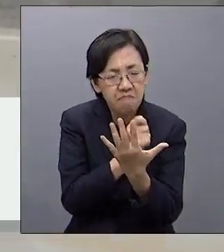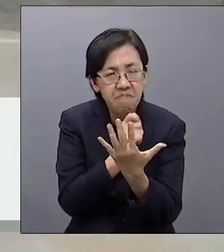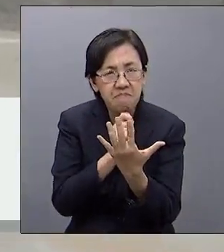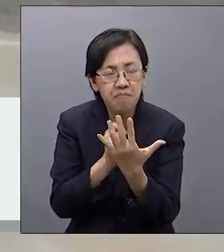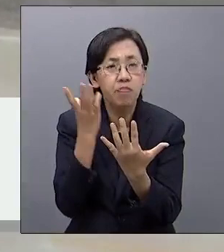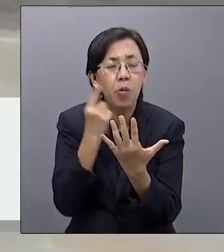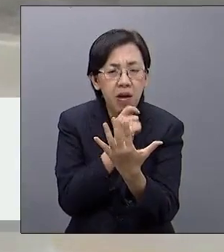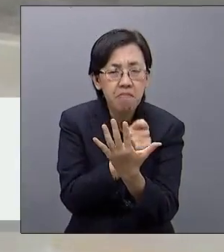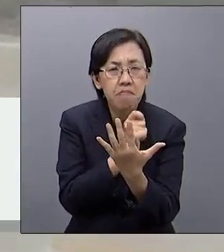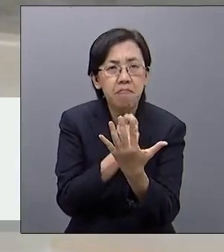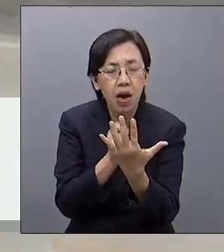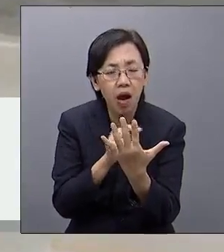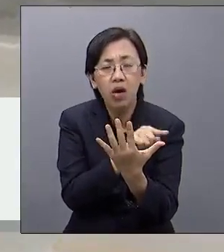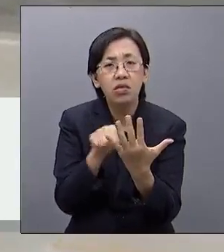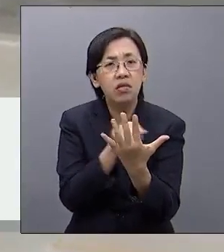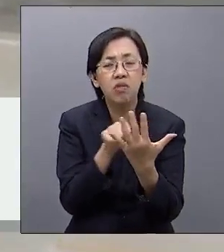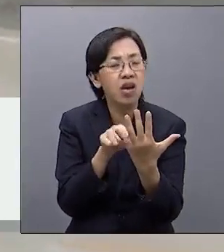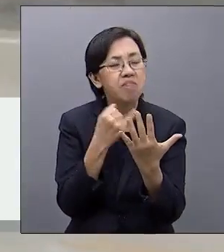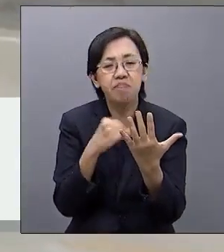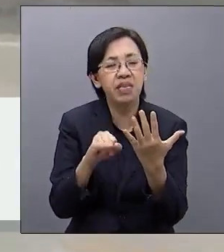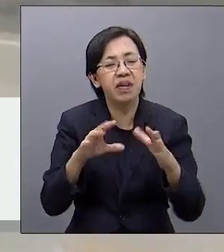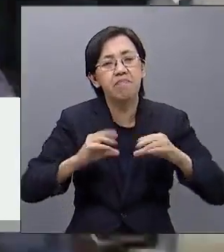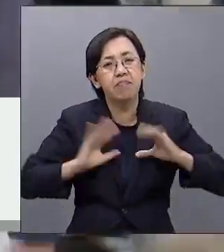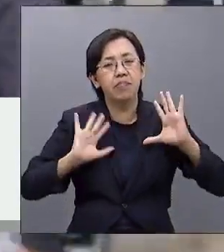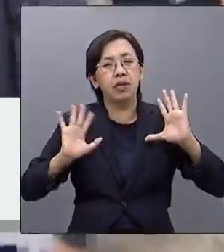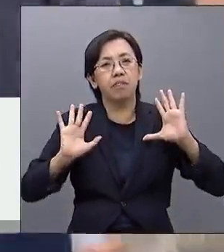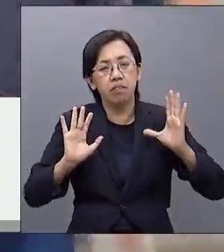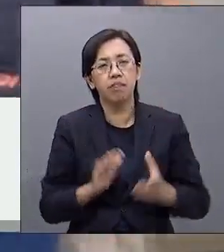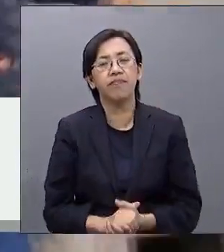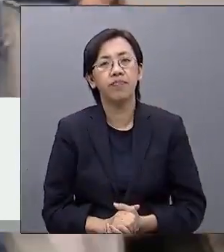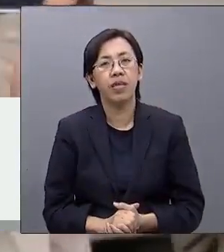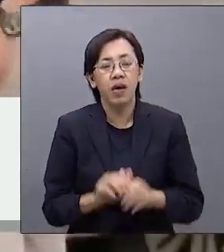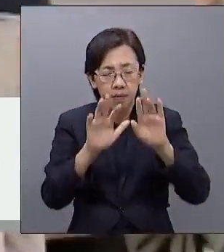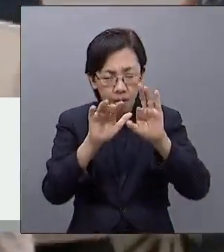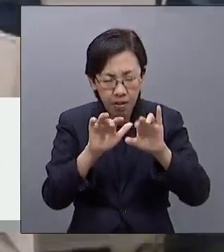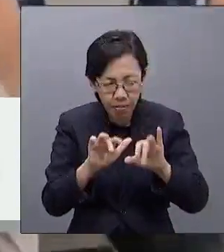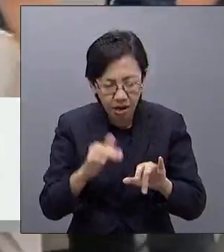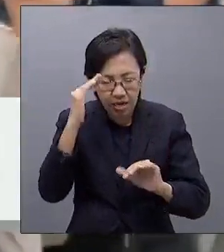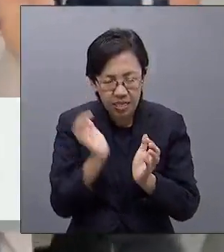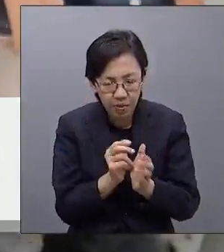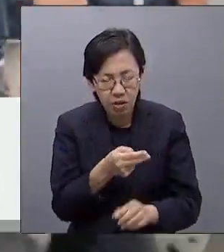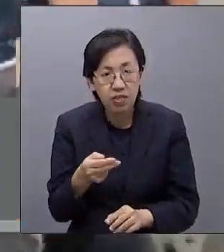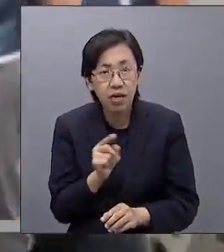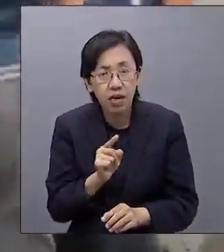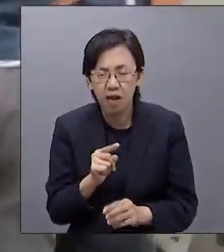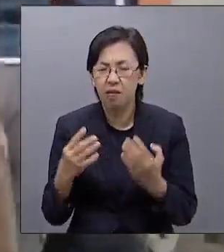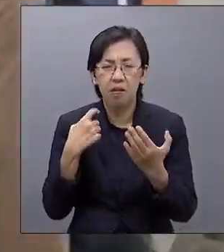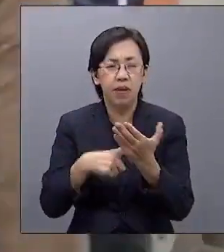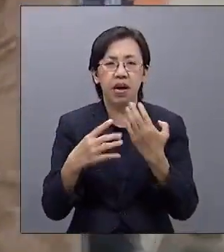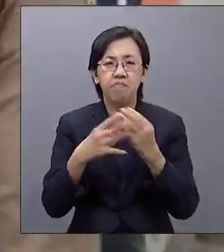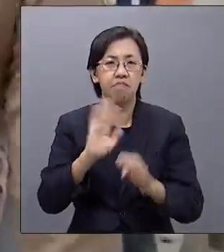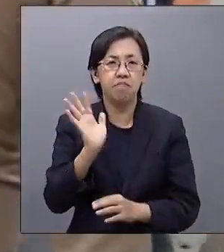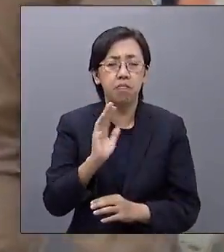เมื่อวานนี้แต่ทั้งหมดเนี่ยยังคงให้การภาคเสกทายคำร้องฝากขังพนักงานสอบสวนจึงได้ยื่นคัดค้านการประกันตัวนะคะ